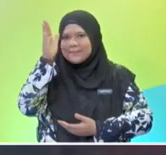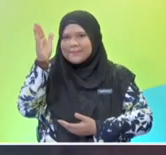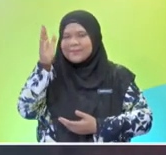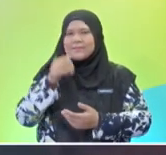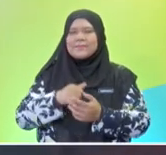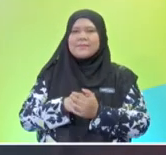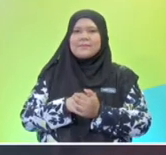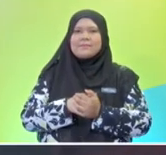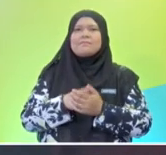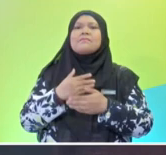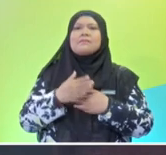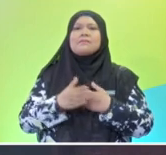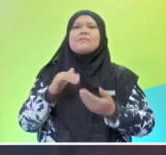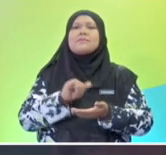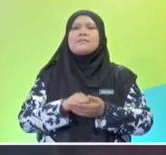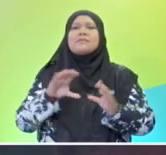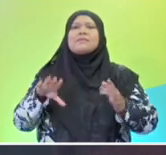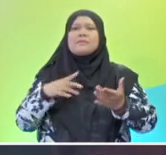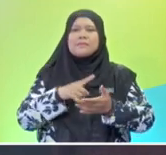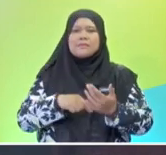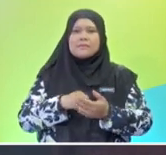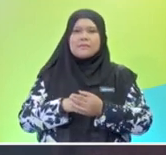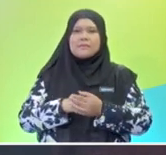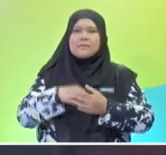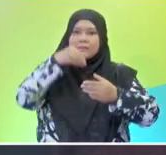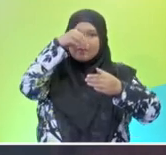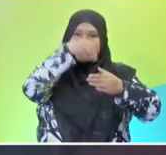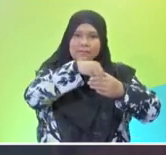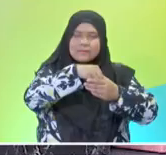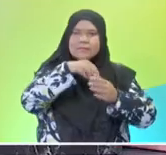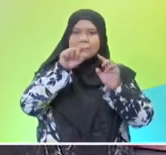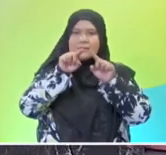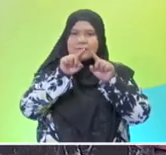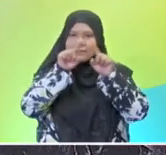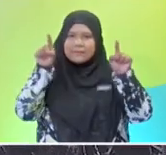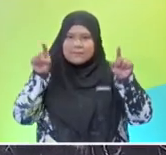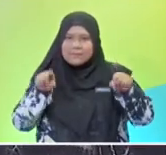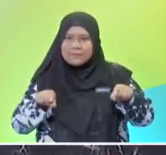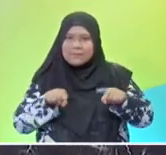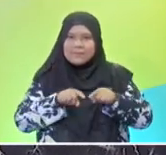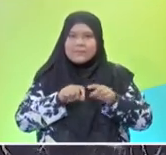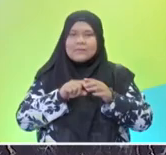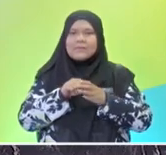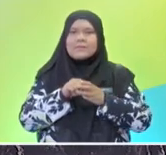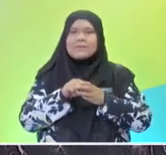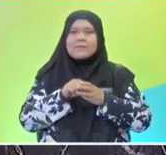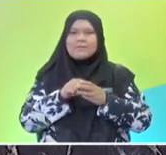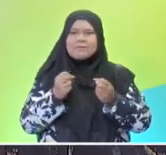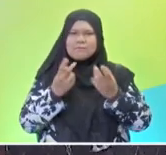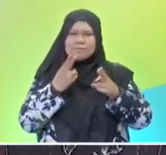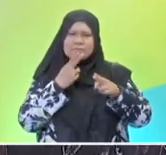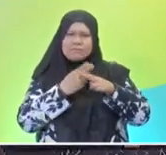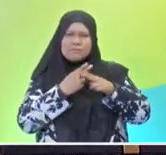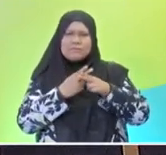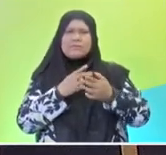Lepas tu, saya nak buat apa Atok dengan hati masukkan ni? Masukkan dalam frame tu. Dalam bingkai? Ya, bingkai itu. Ya. Dah banyak nama dalam ni,